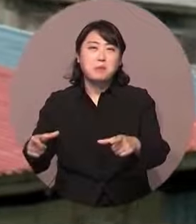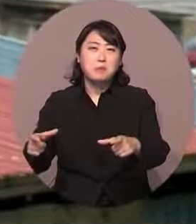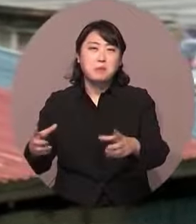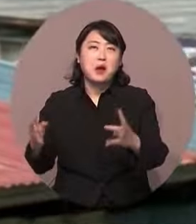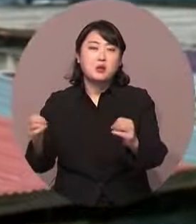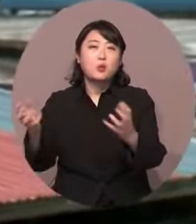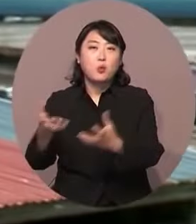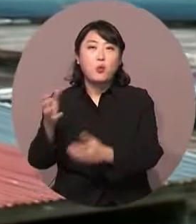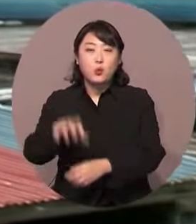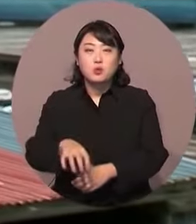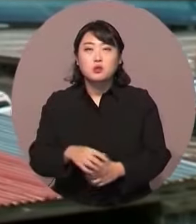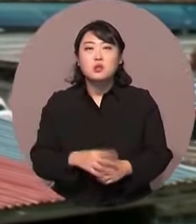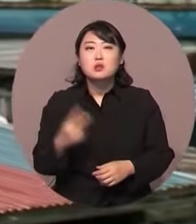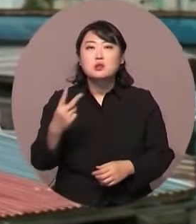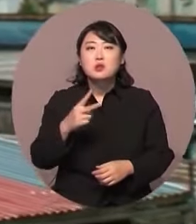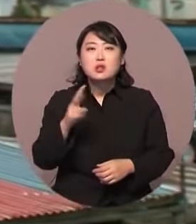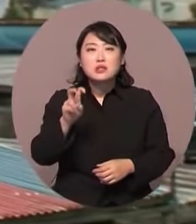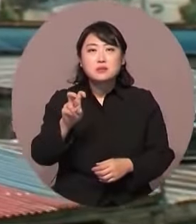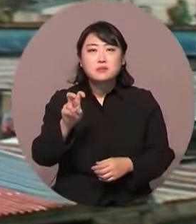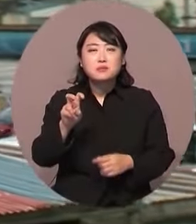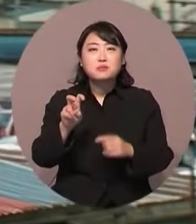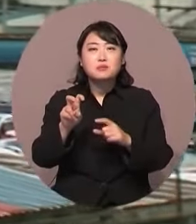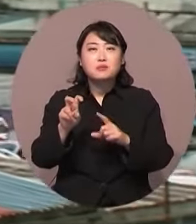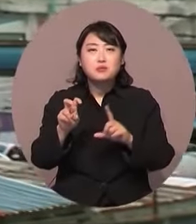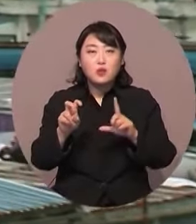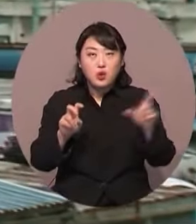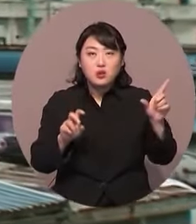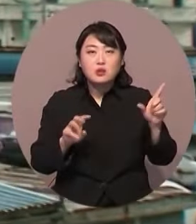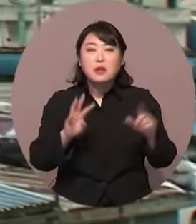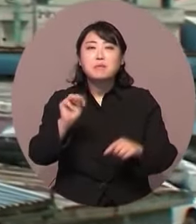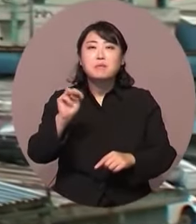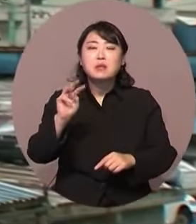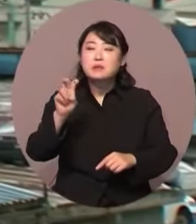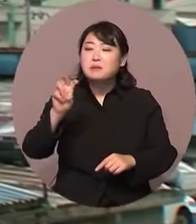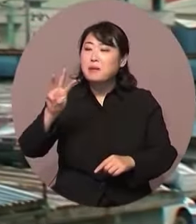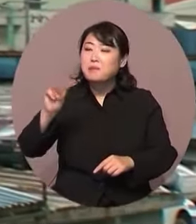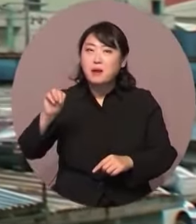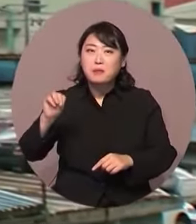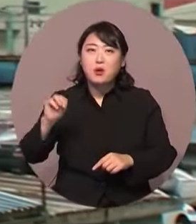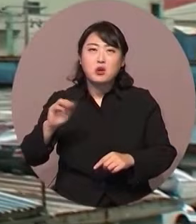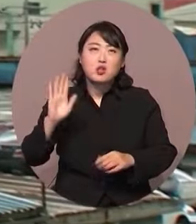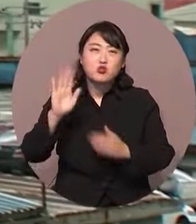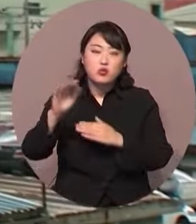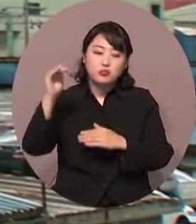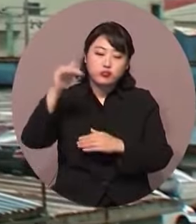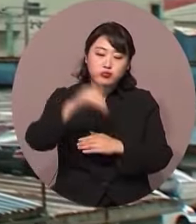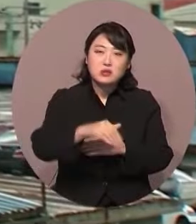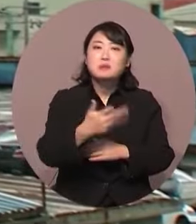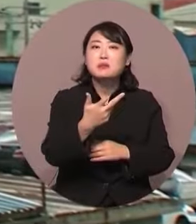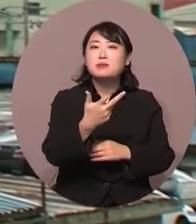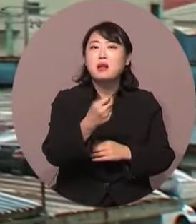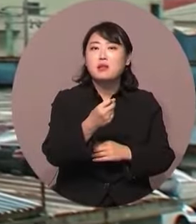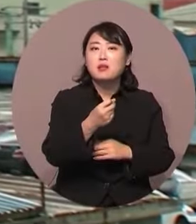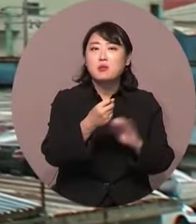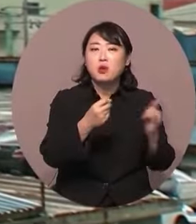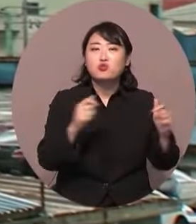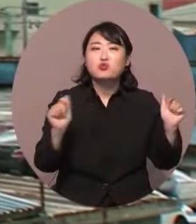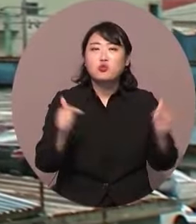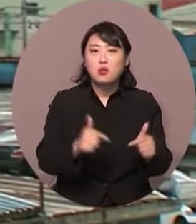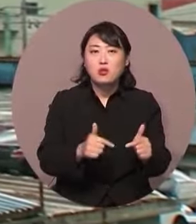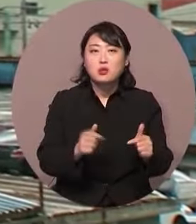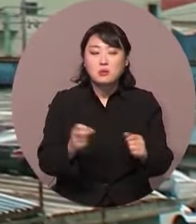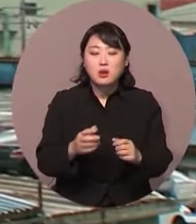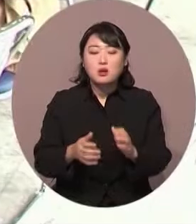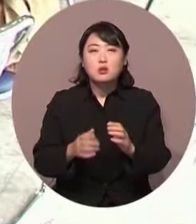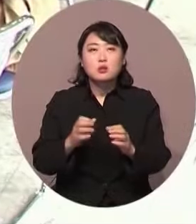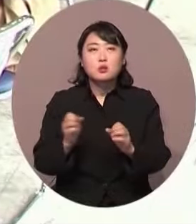지난 2000년 23만 명을 정점으로 인구가 최근 17만 명까지 떨어진 대덕구는 인구 유입과 도시 재생이